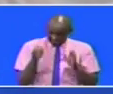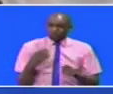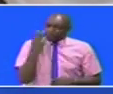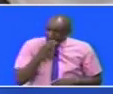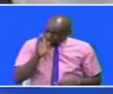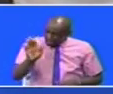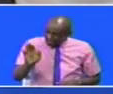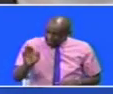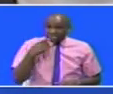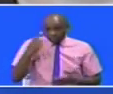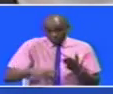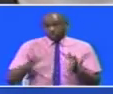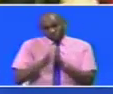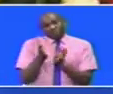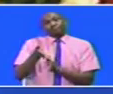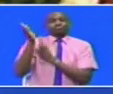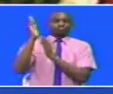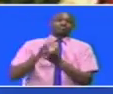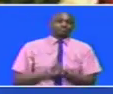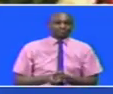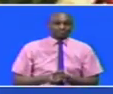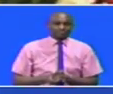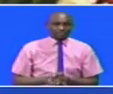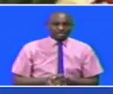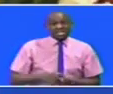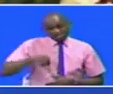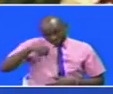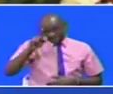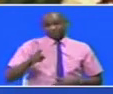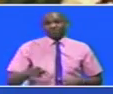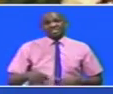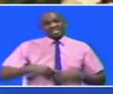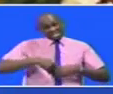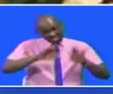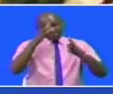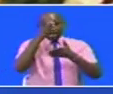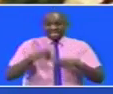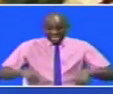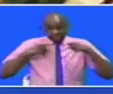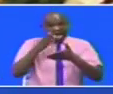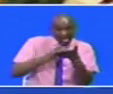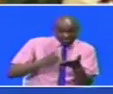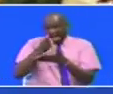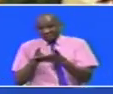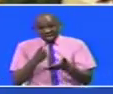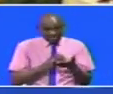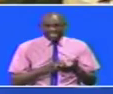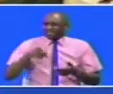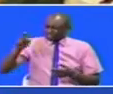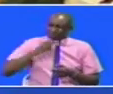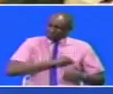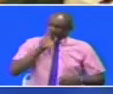chake aweze kwenda mbinguni. He did not leave nusu. He has accomplished his